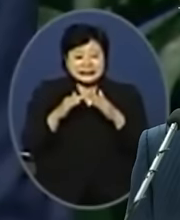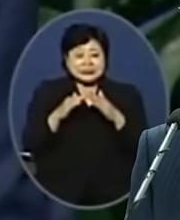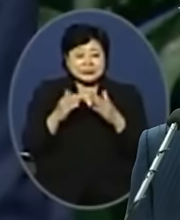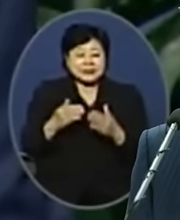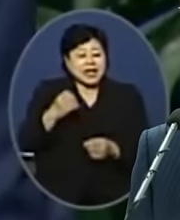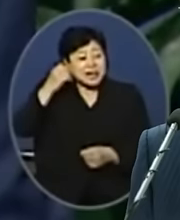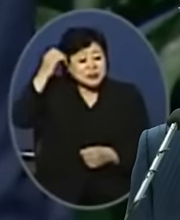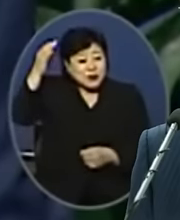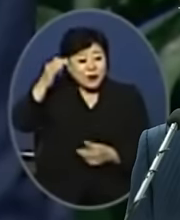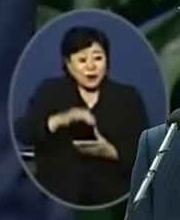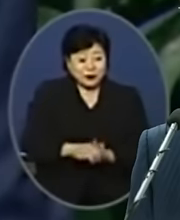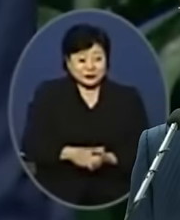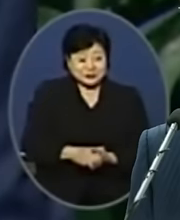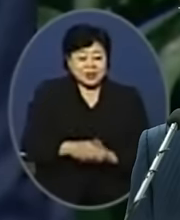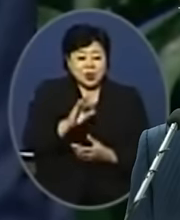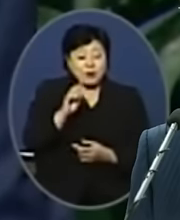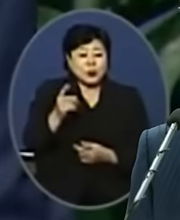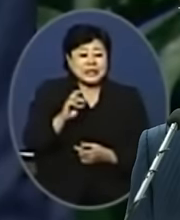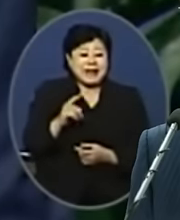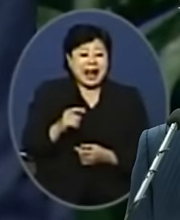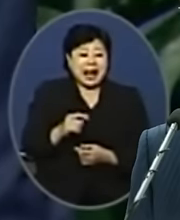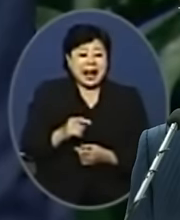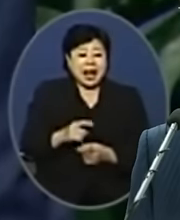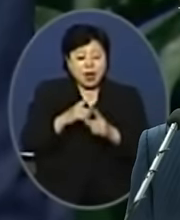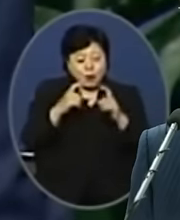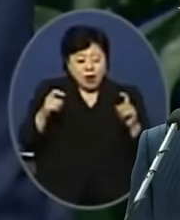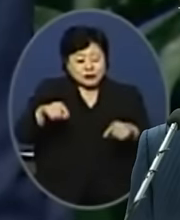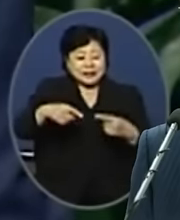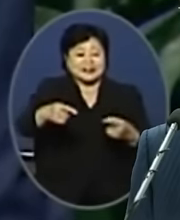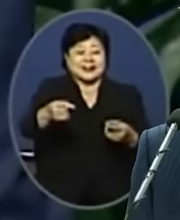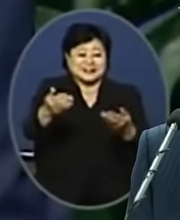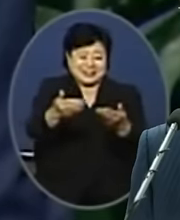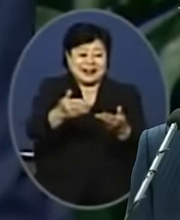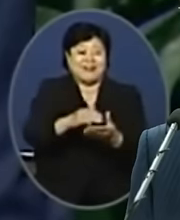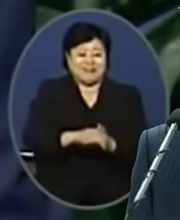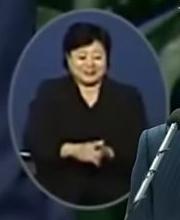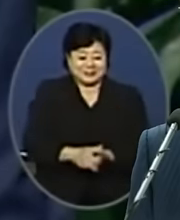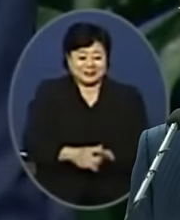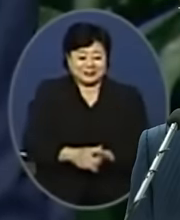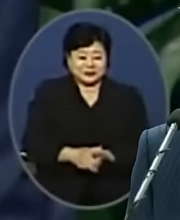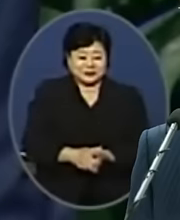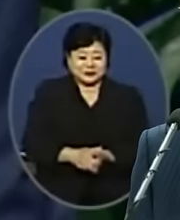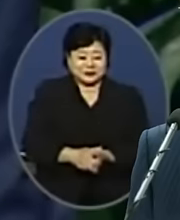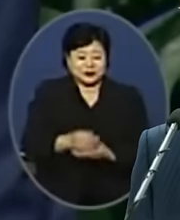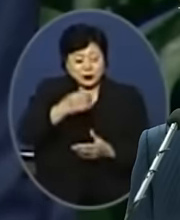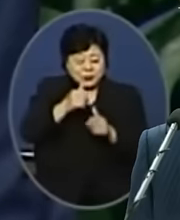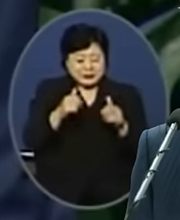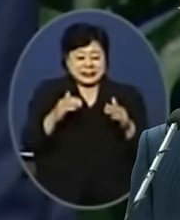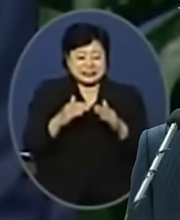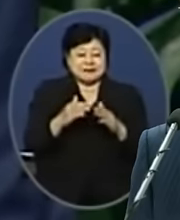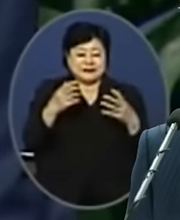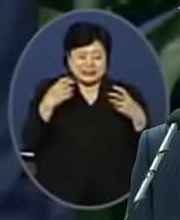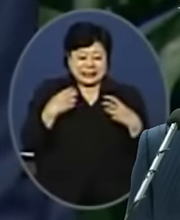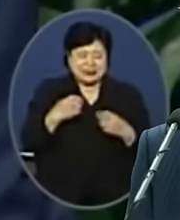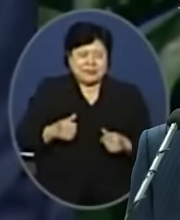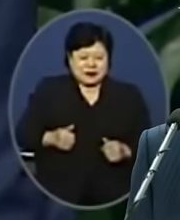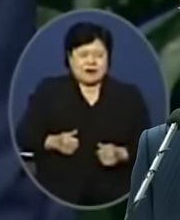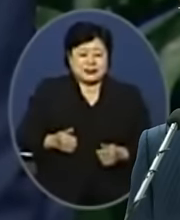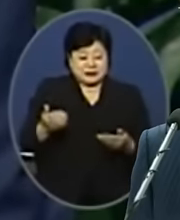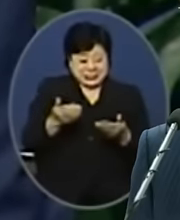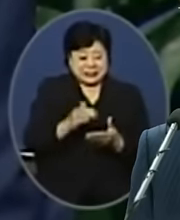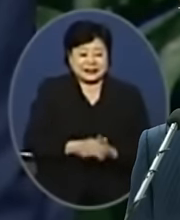잊어버리고, 보디발은 왕궁에 들어갔으면 일을 하고, 요셉이 집에서 열심히 일하는데,